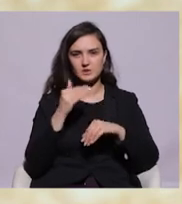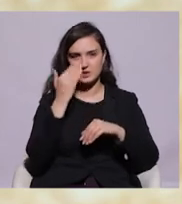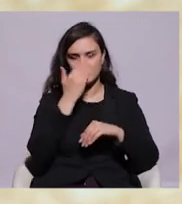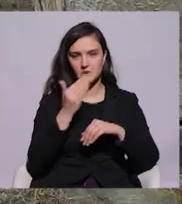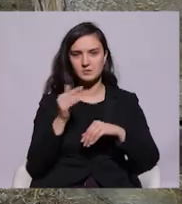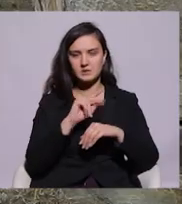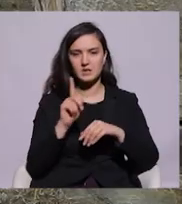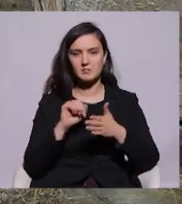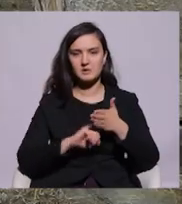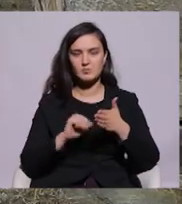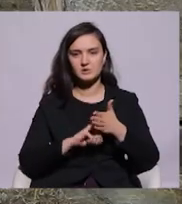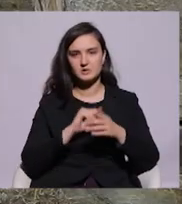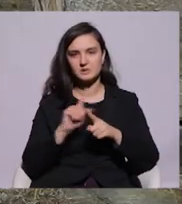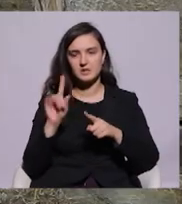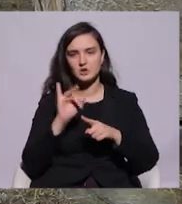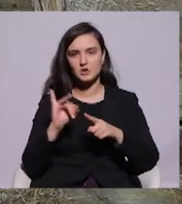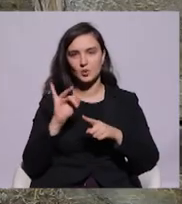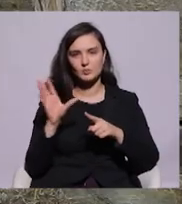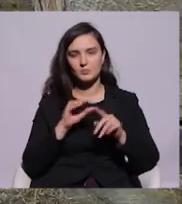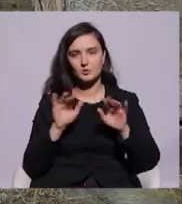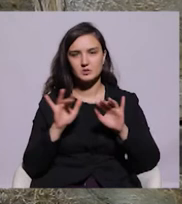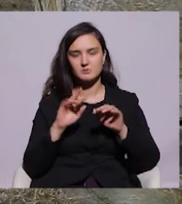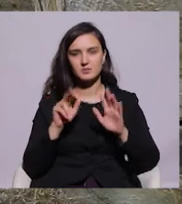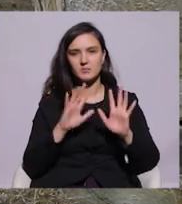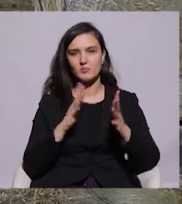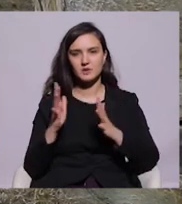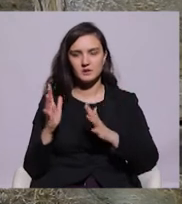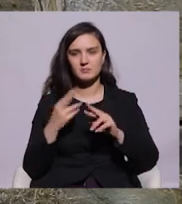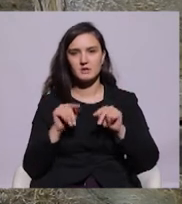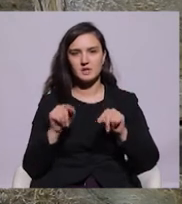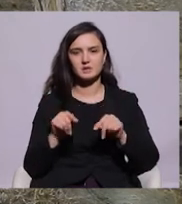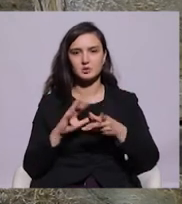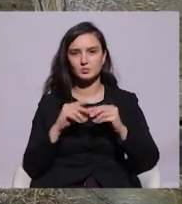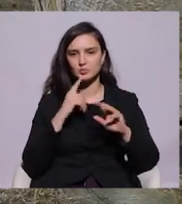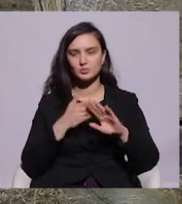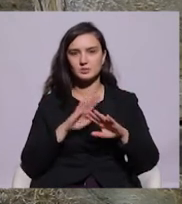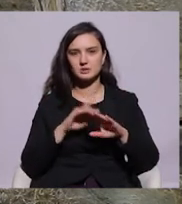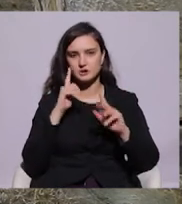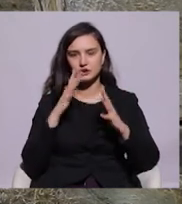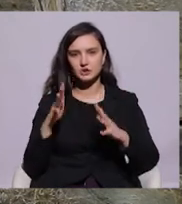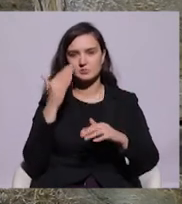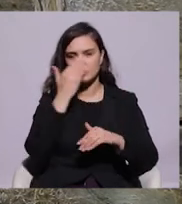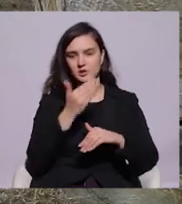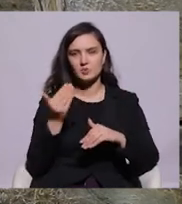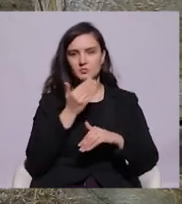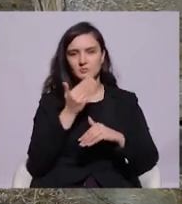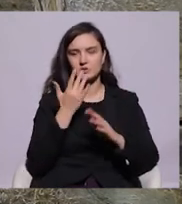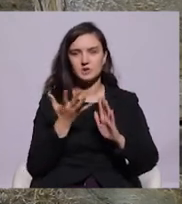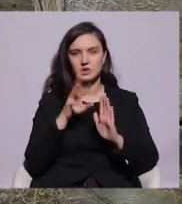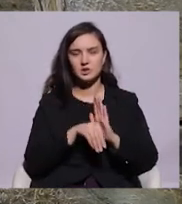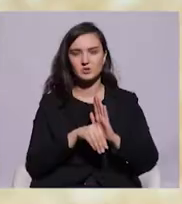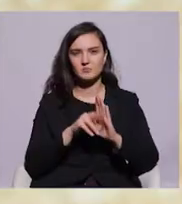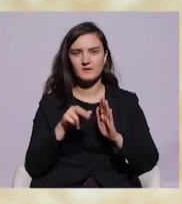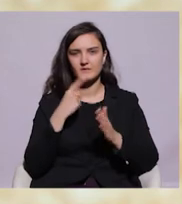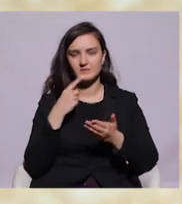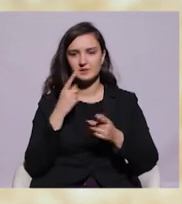მოსახლეობისას, რამ გამოიწვია რომელმა ისტორიულმა პროცესებმა და მოვლენებმა აქ არსებული რთული სიჭრელე მოსახლეობის ეთნიკური